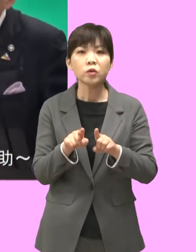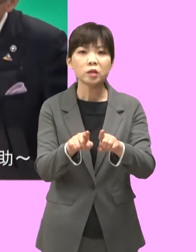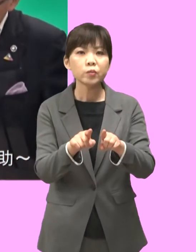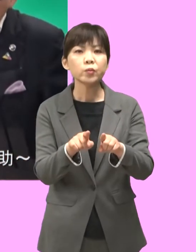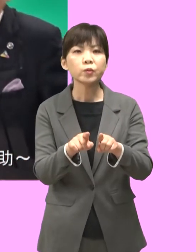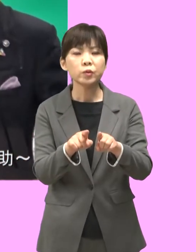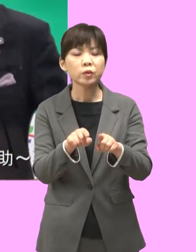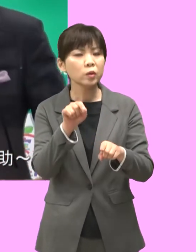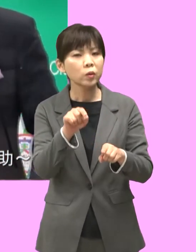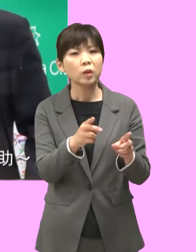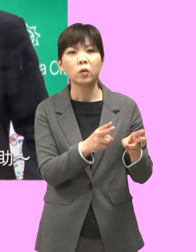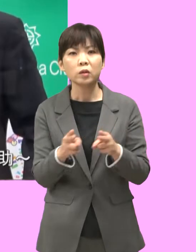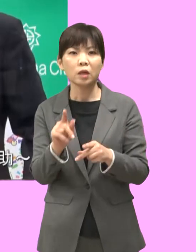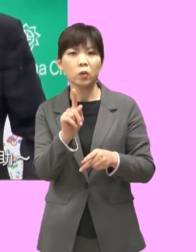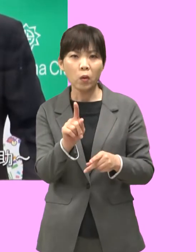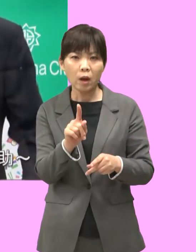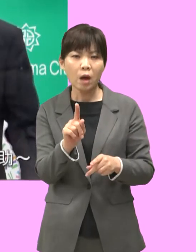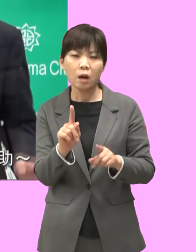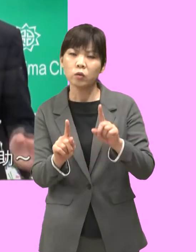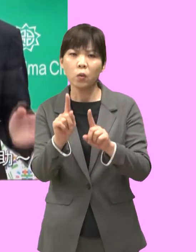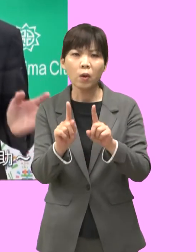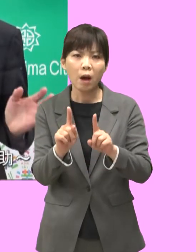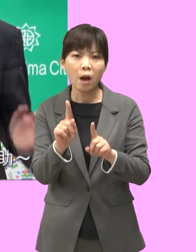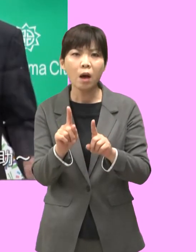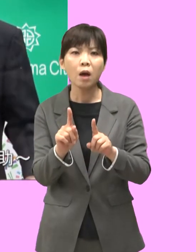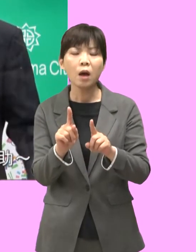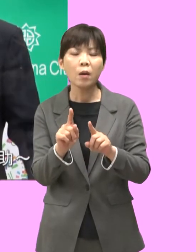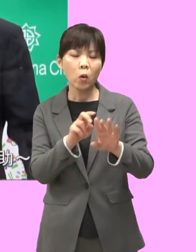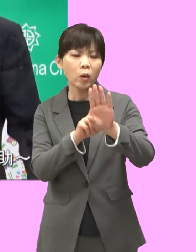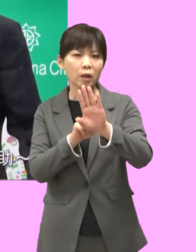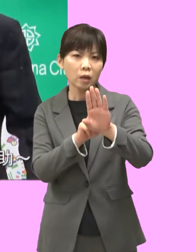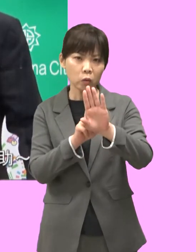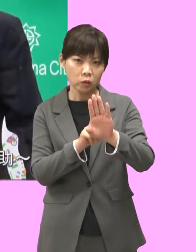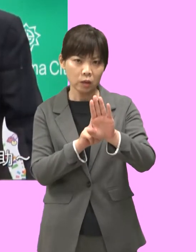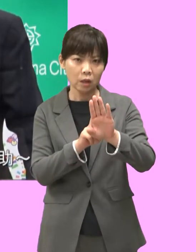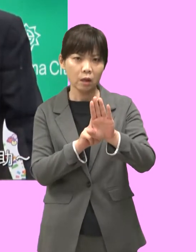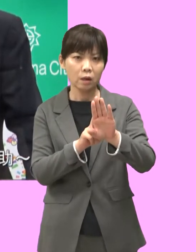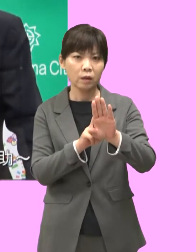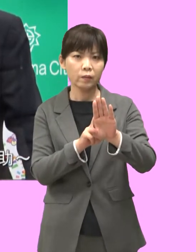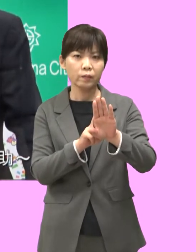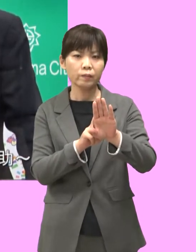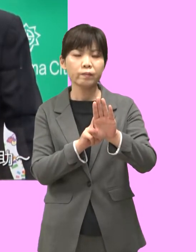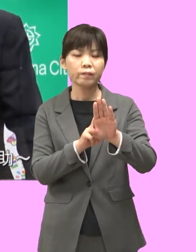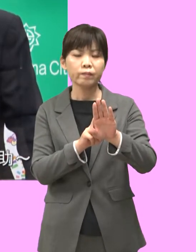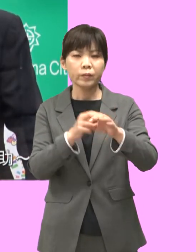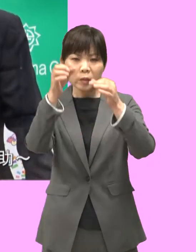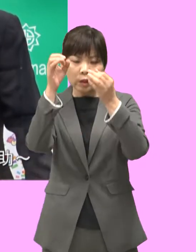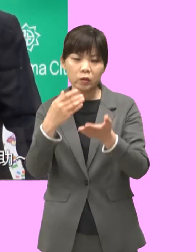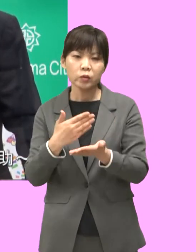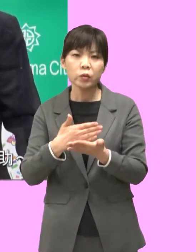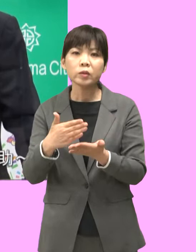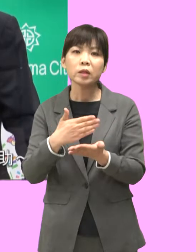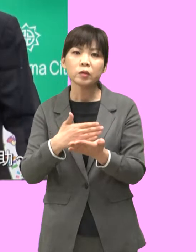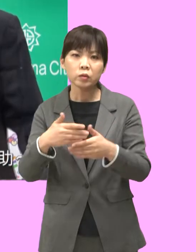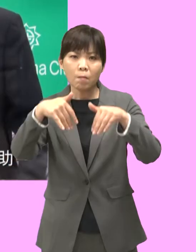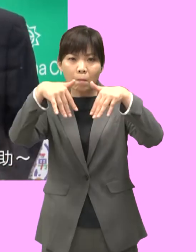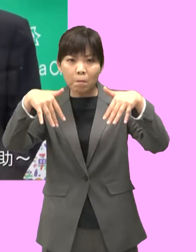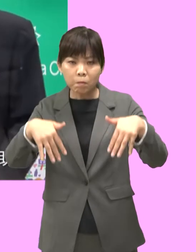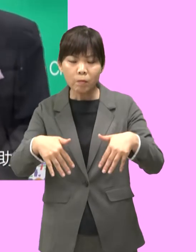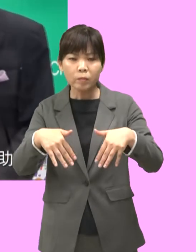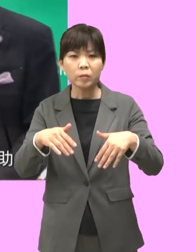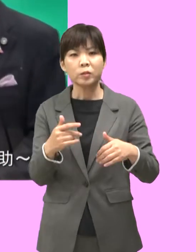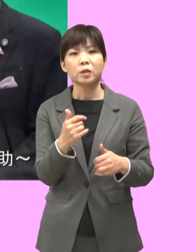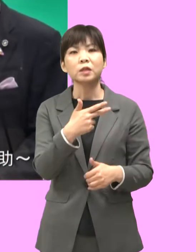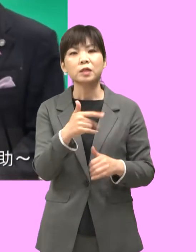化するかどうかとか、こういったことも検討して、そして除雪の体制を、市民共